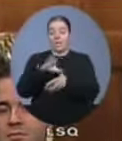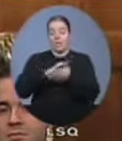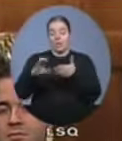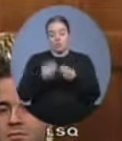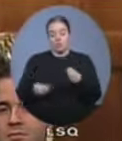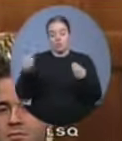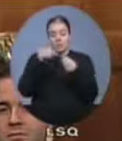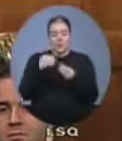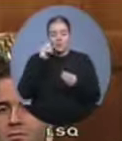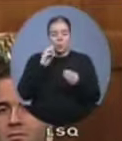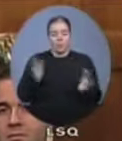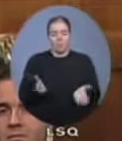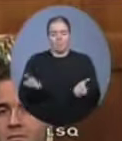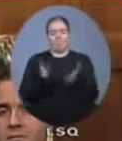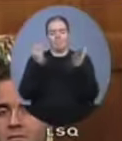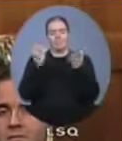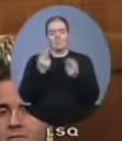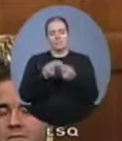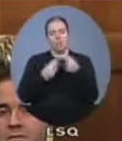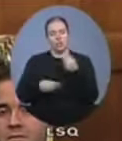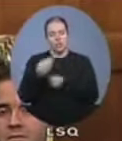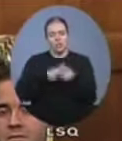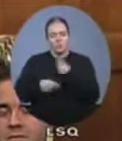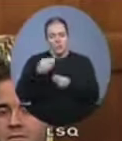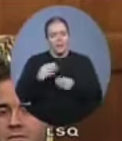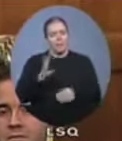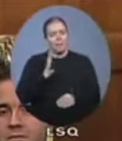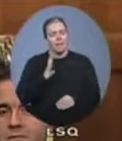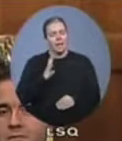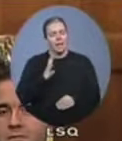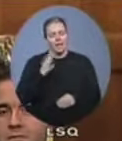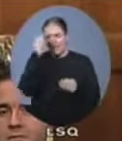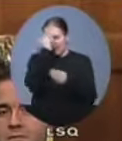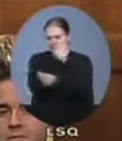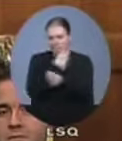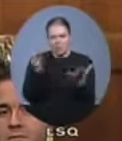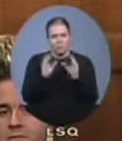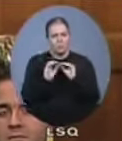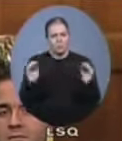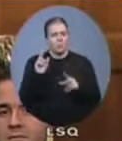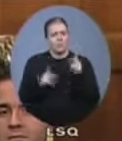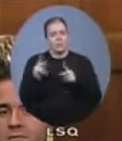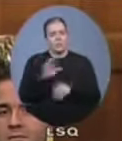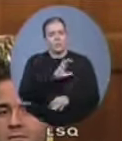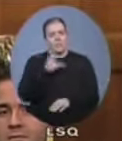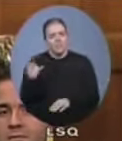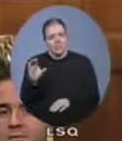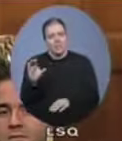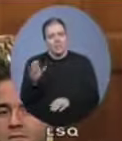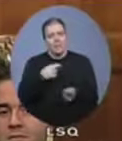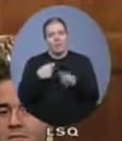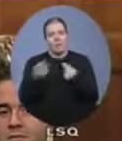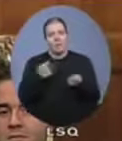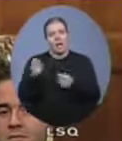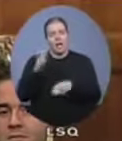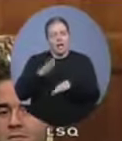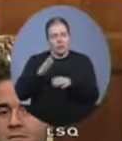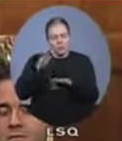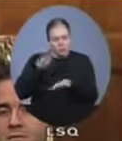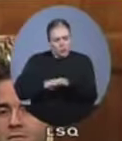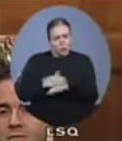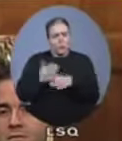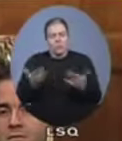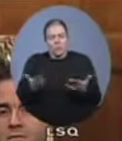stimulation économique. Seul problème, il ne donne aux Canadiens aucune idée sur quoi ils vont dépenser